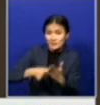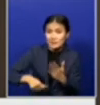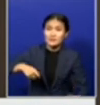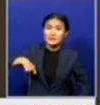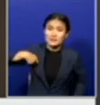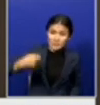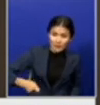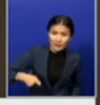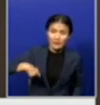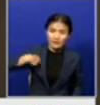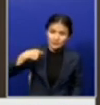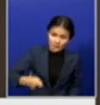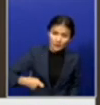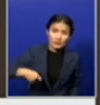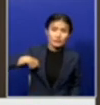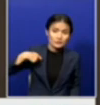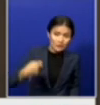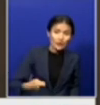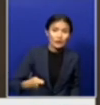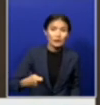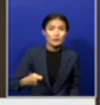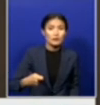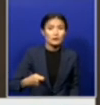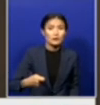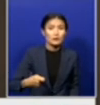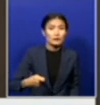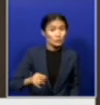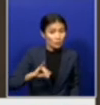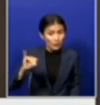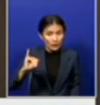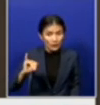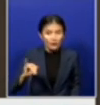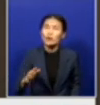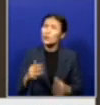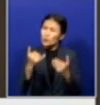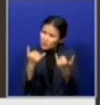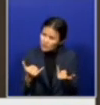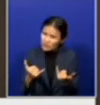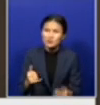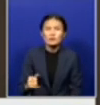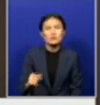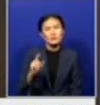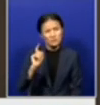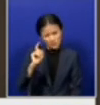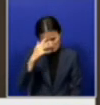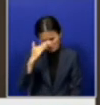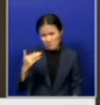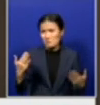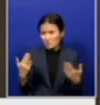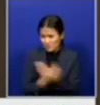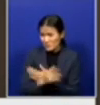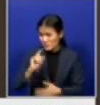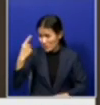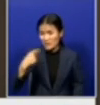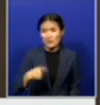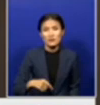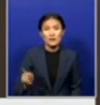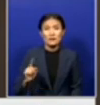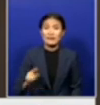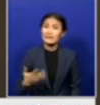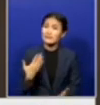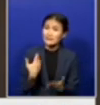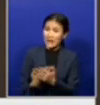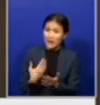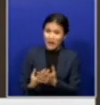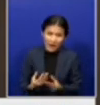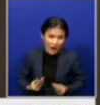ภาษีทำไมเราไม่ใช้ระบบทั่วหน้าให้เป็นการเยียวยาผม